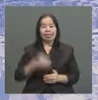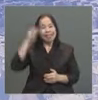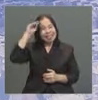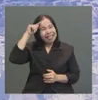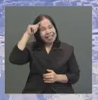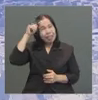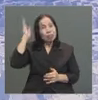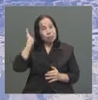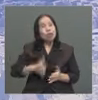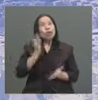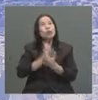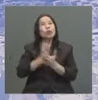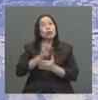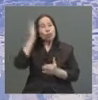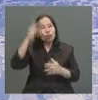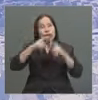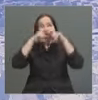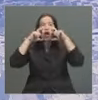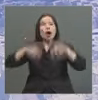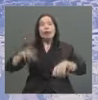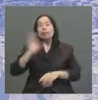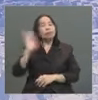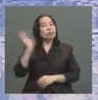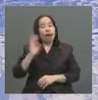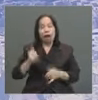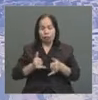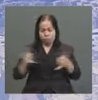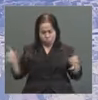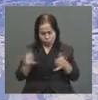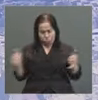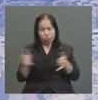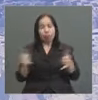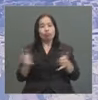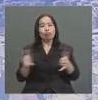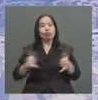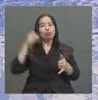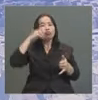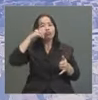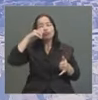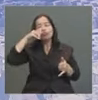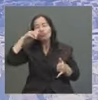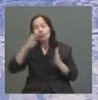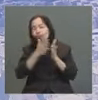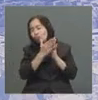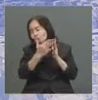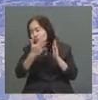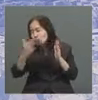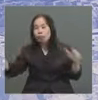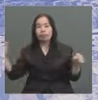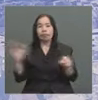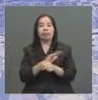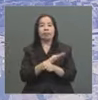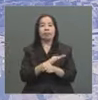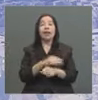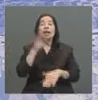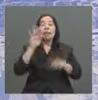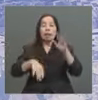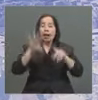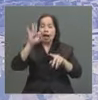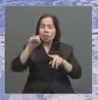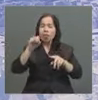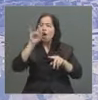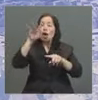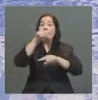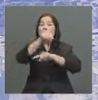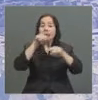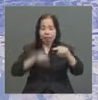หยุดวันนี้พักวันนี้ทำไม่ได้เด็ดขาดนะครับทุกท่านต้องทำอย่างนี้ 90% 100% เ